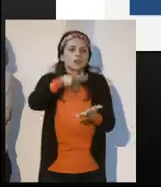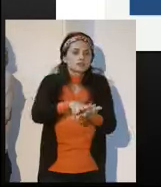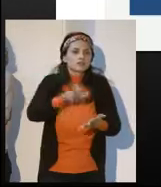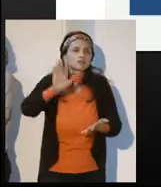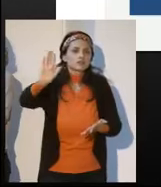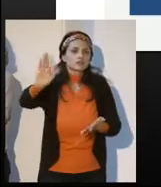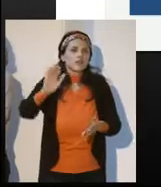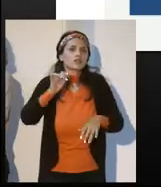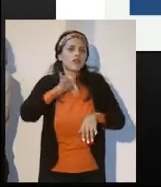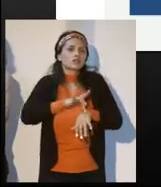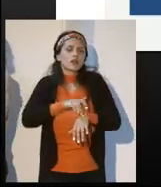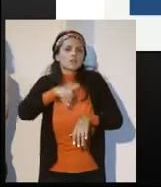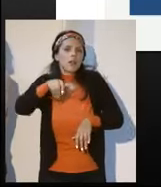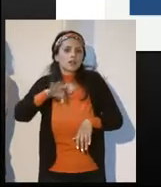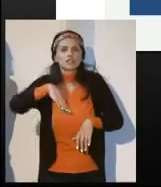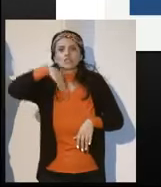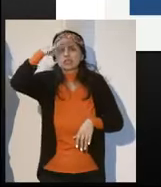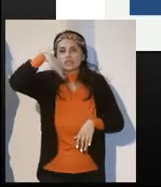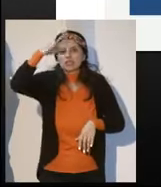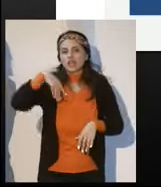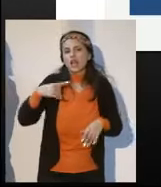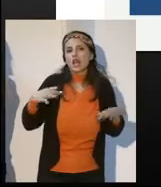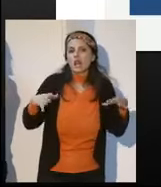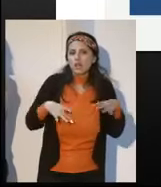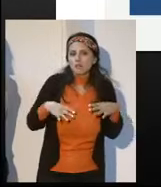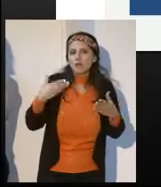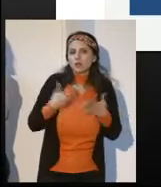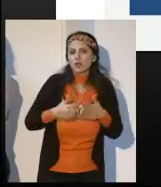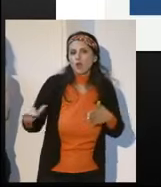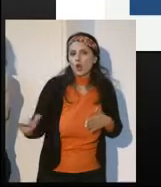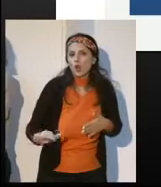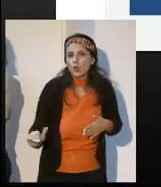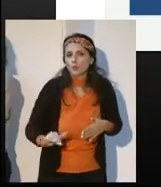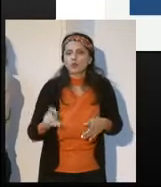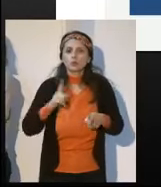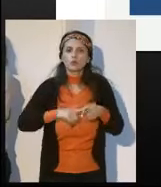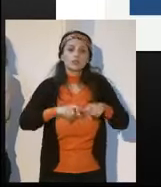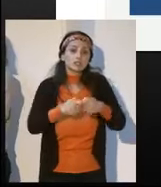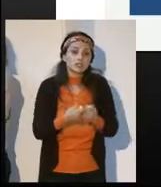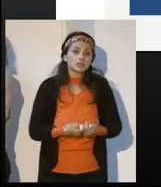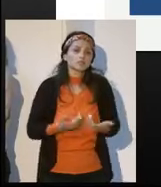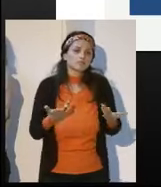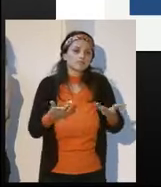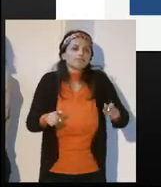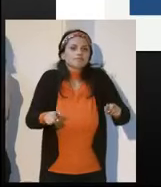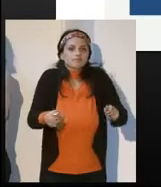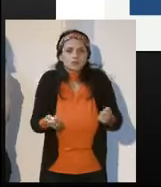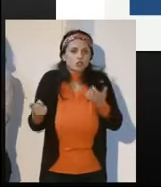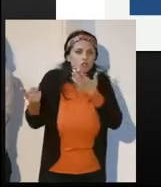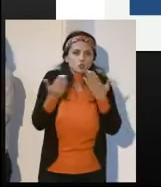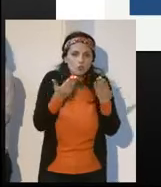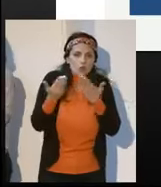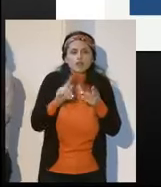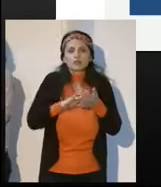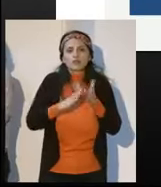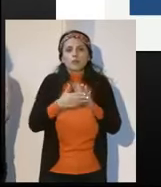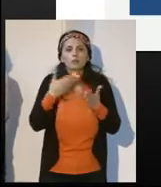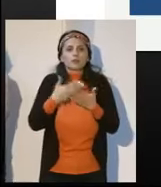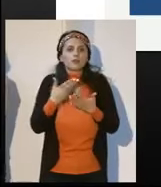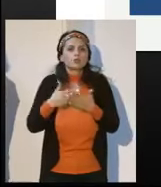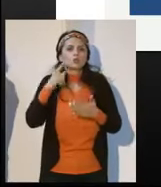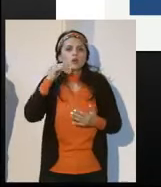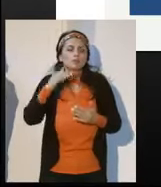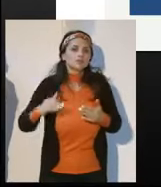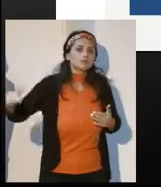zile libere pentru parintii copiilor cu dizabilitati pentru care sau închis școlile sau pentru adulti